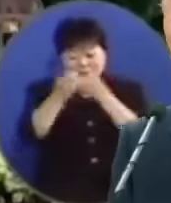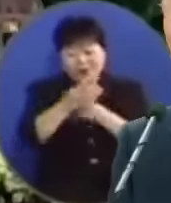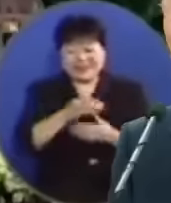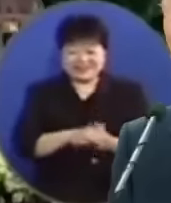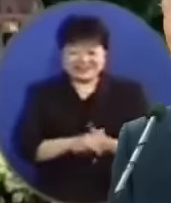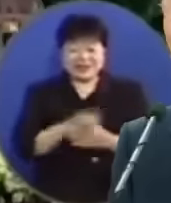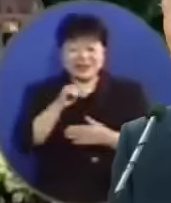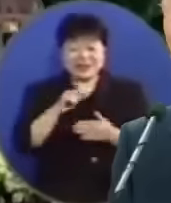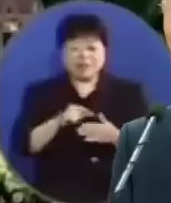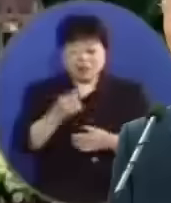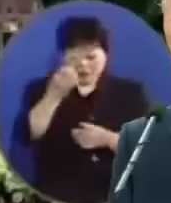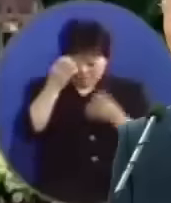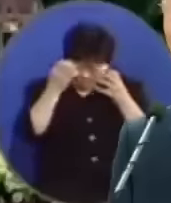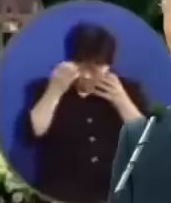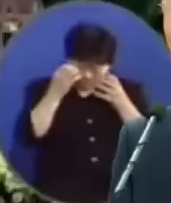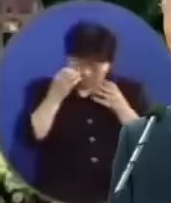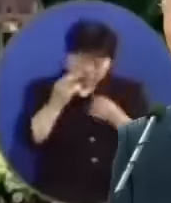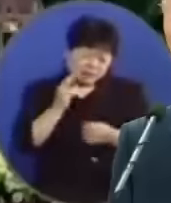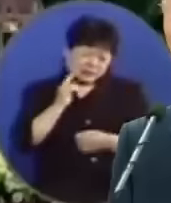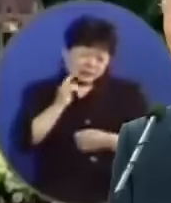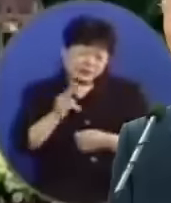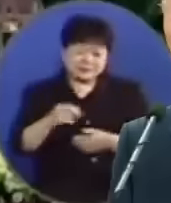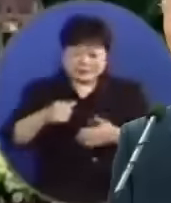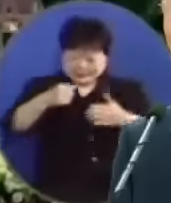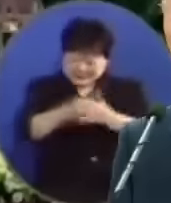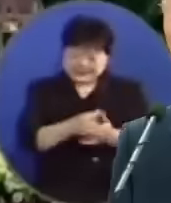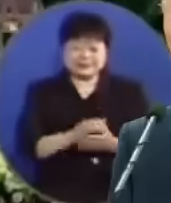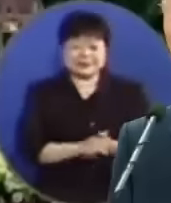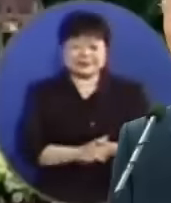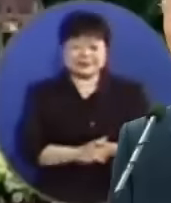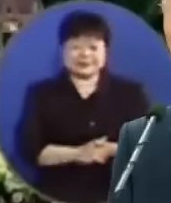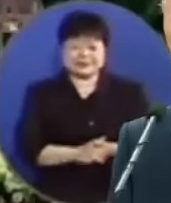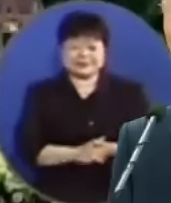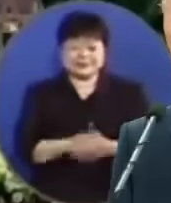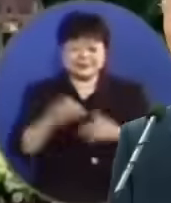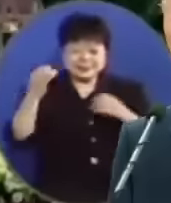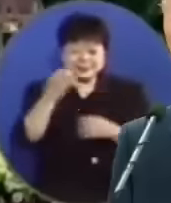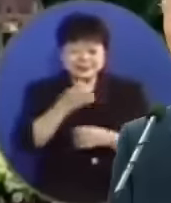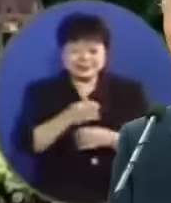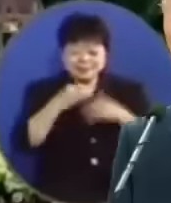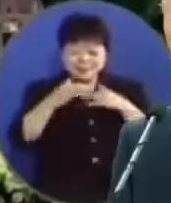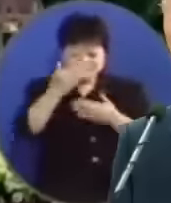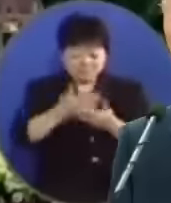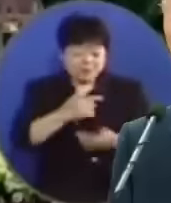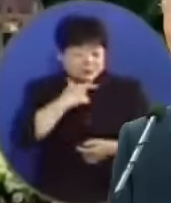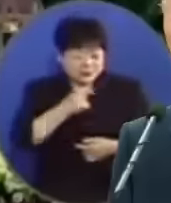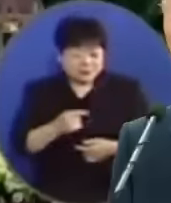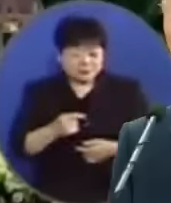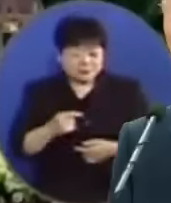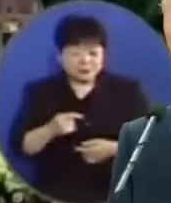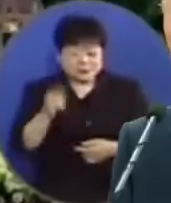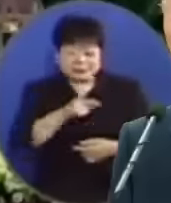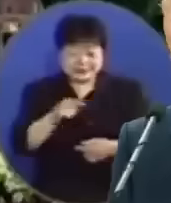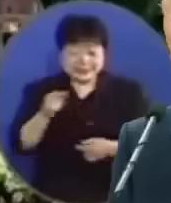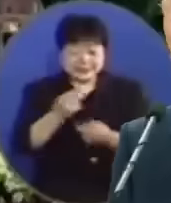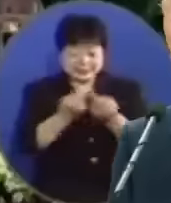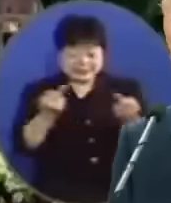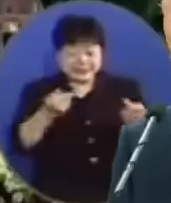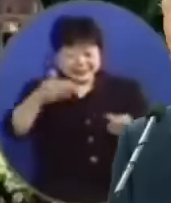그것이 마음의 고통이 되어서 하루는 결심을 했어요. 결코 내가 성령 받아야 되겠다고. 삼각산에